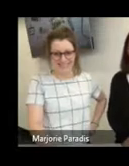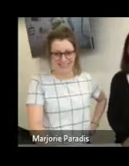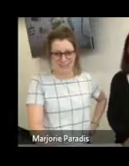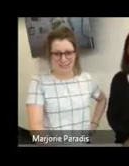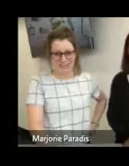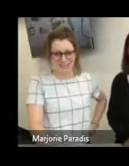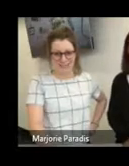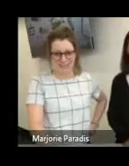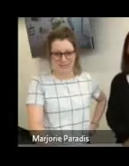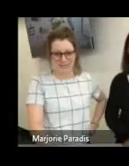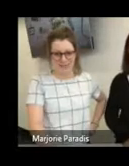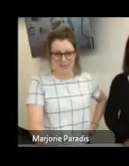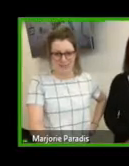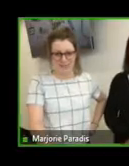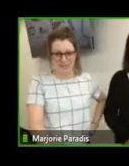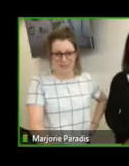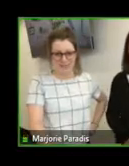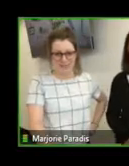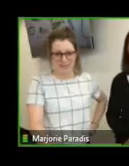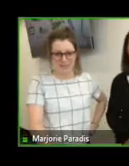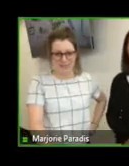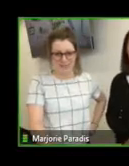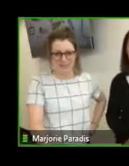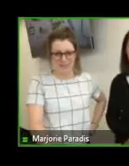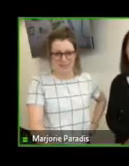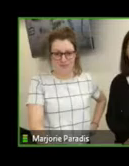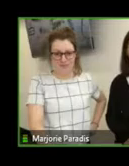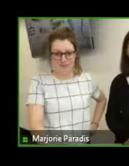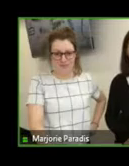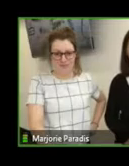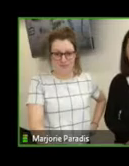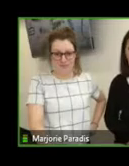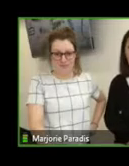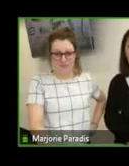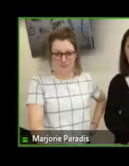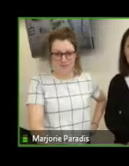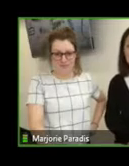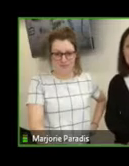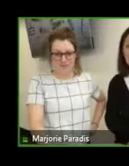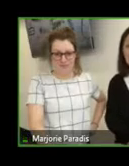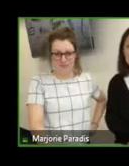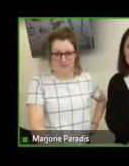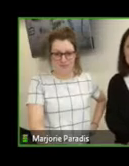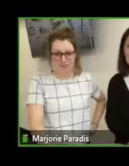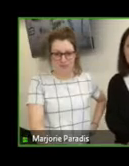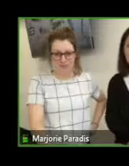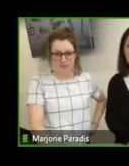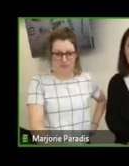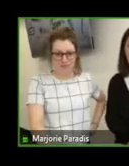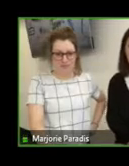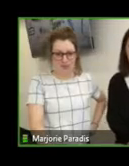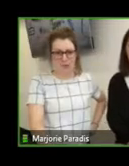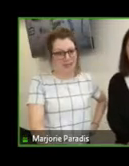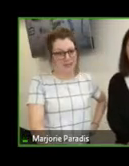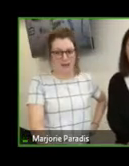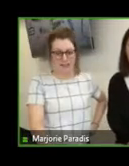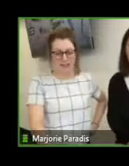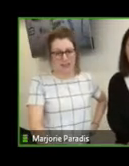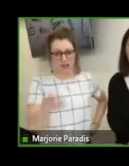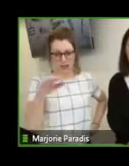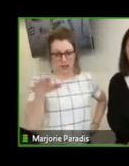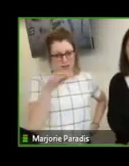Alors, est-ce que c'est les historiens, est-ce que c'est les journalistes ou est-ce que c'est les étudiants? Nous sommes 42 participants et actuellement... Pour le moment, ça